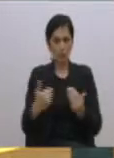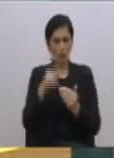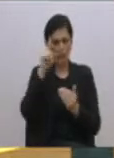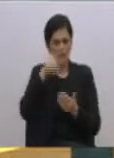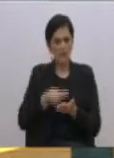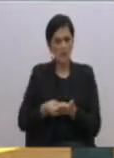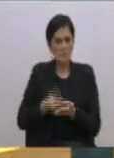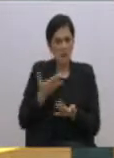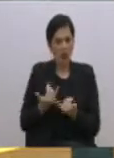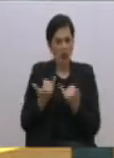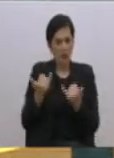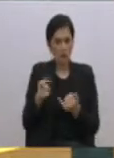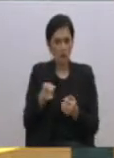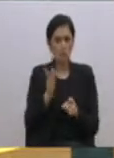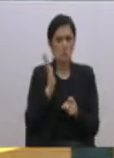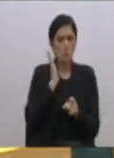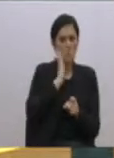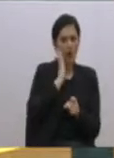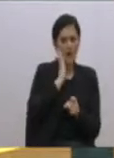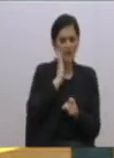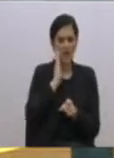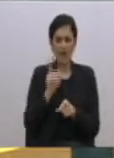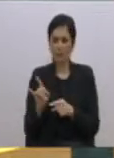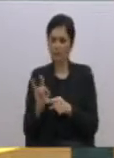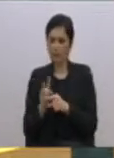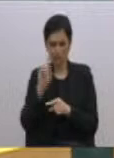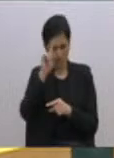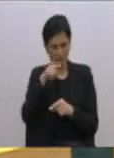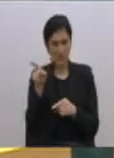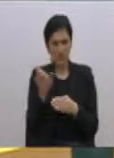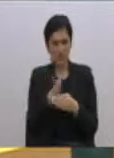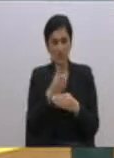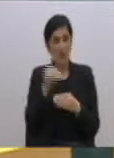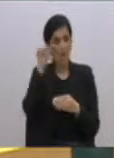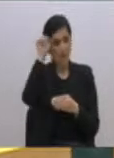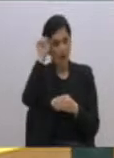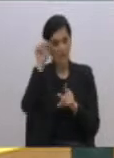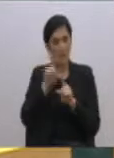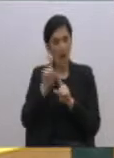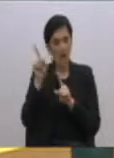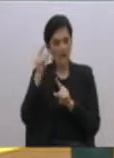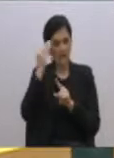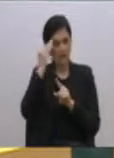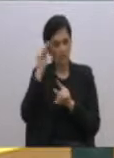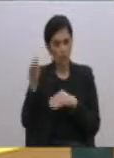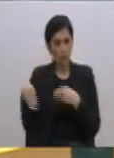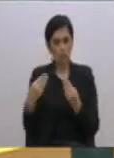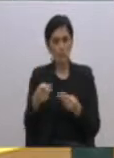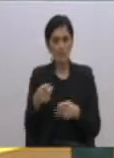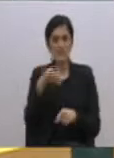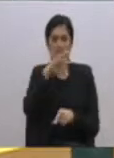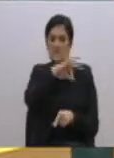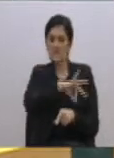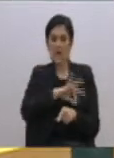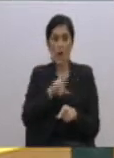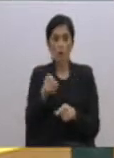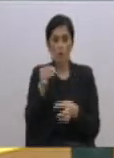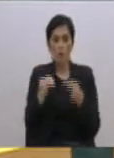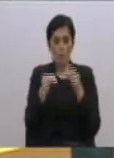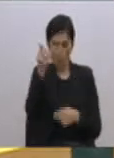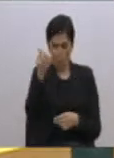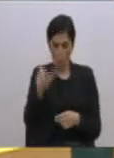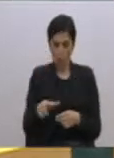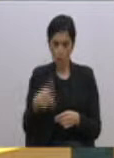პატივცემული კაცია, იმიტომ რომ ყვან მართალს კარგად არჩევს, ასეთი უნარი მიცა ღმერთმა. ამით კი არ სარგებლობს, არამედ ეს ის მოსამართლეა,